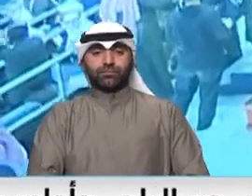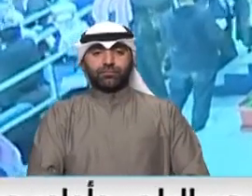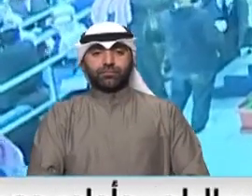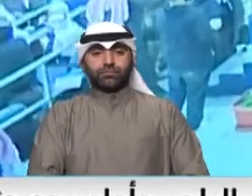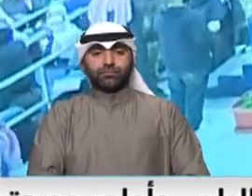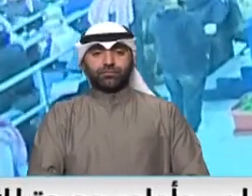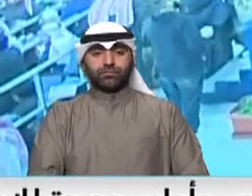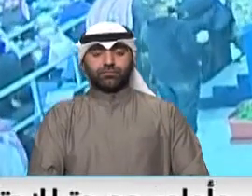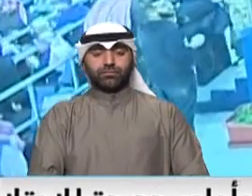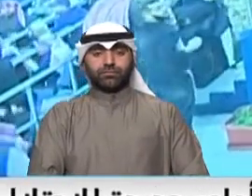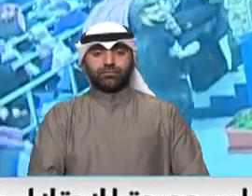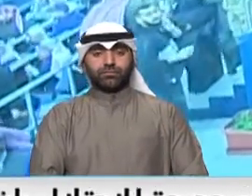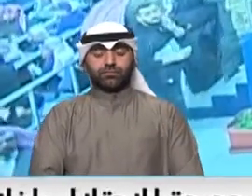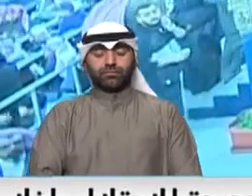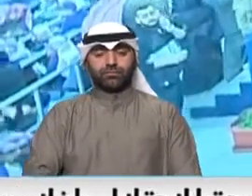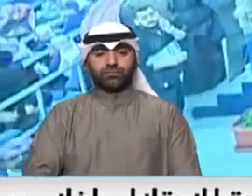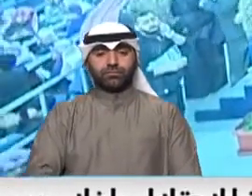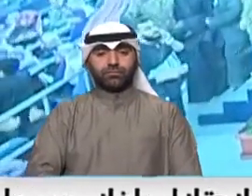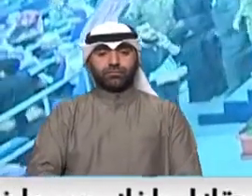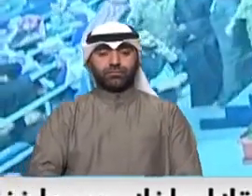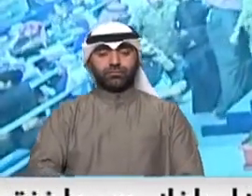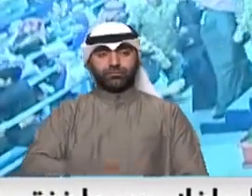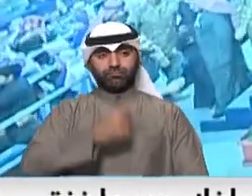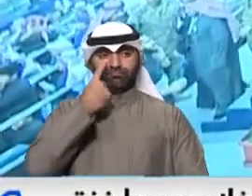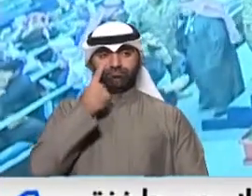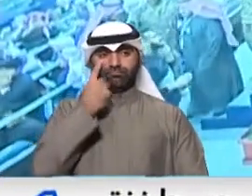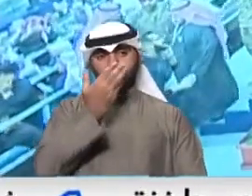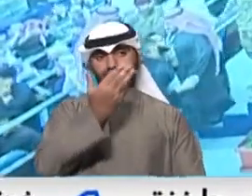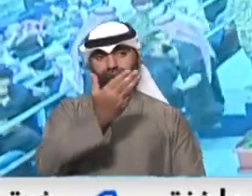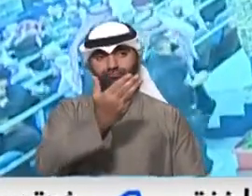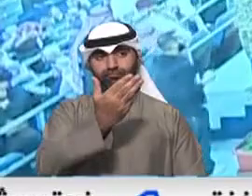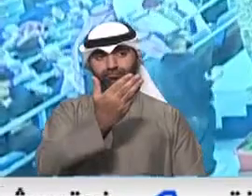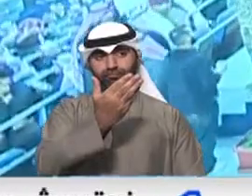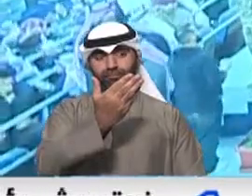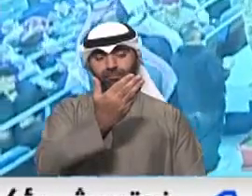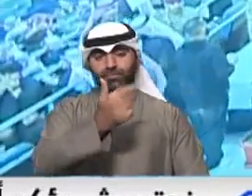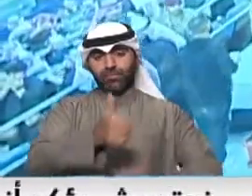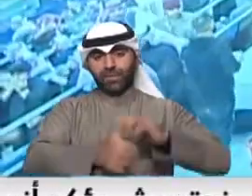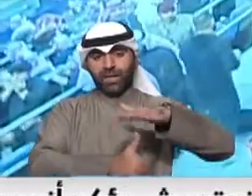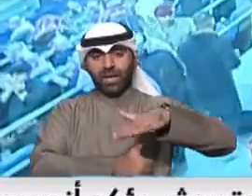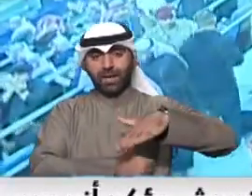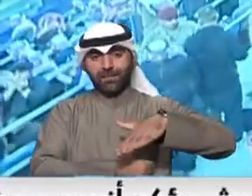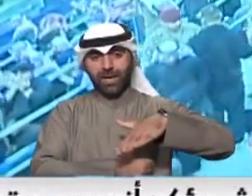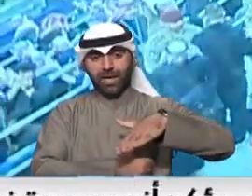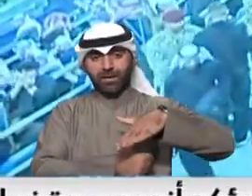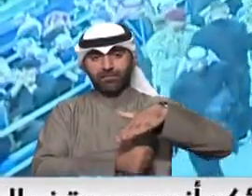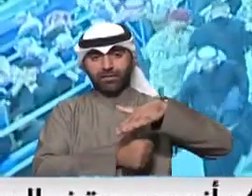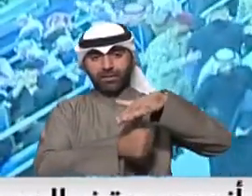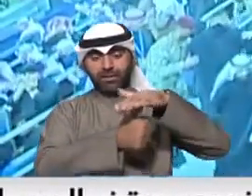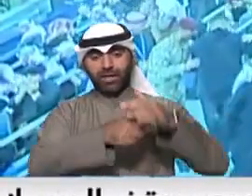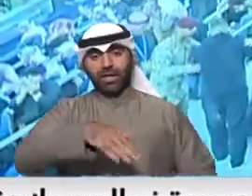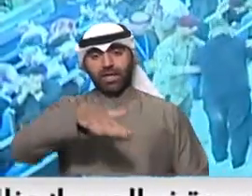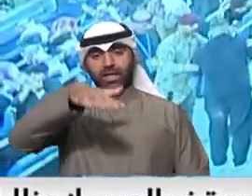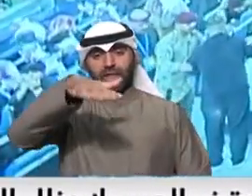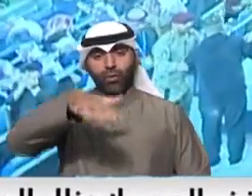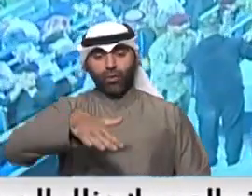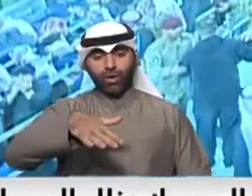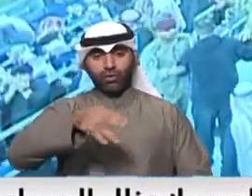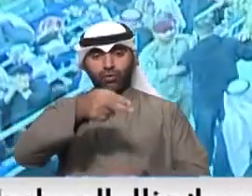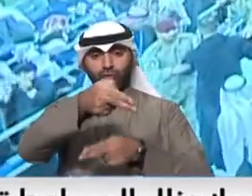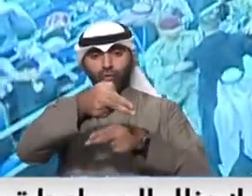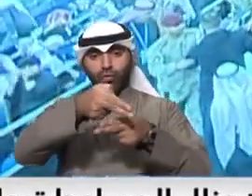التالي بعطف الوالد وحزم القائد شهدت الكويت على دعم حضره صاحب السمو امير